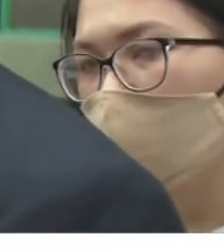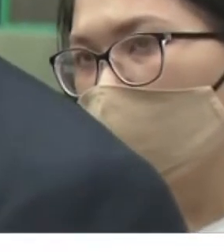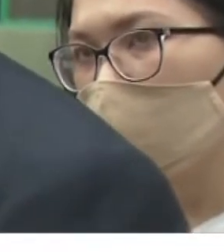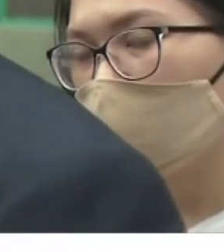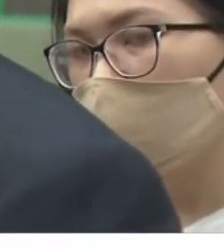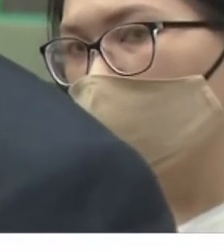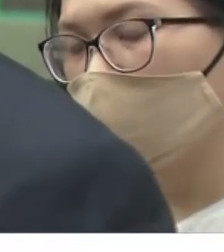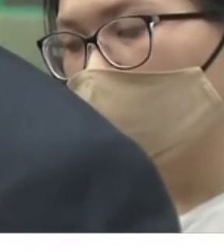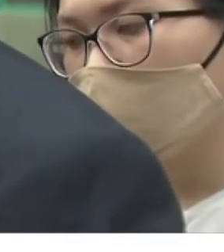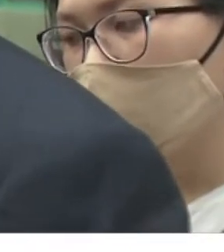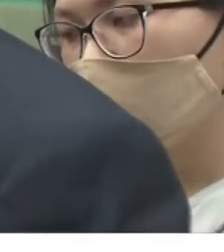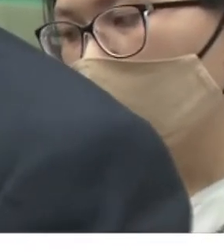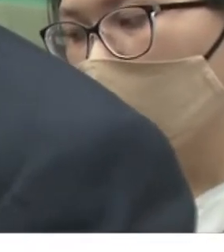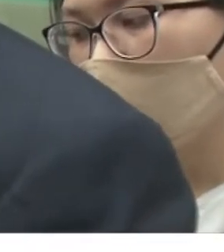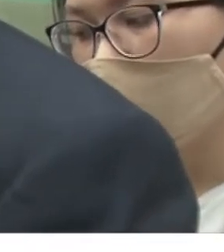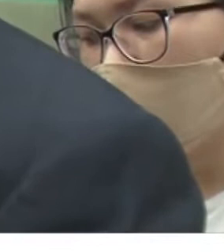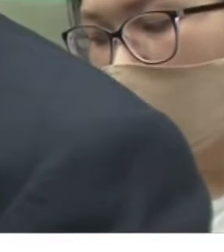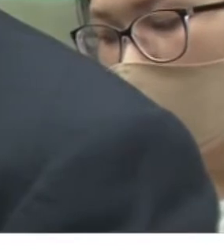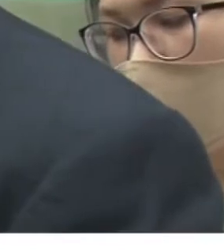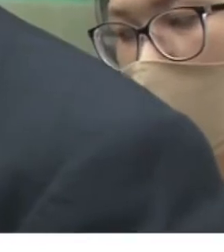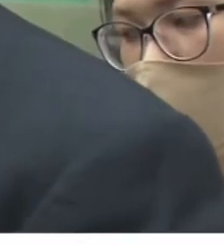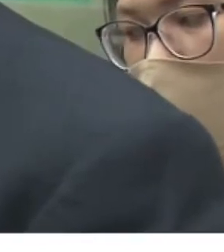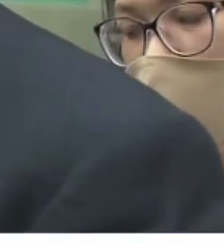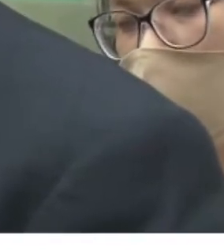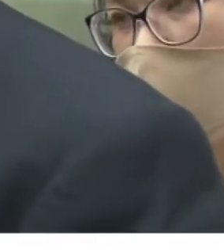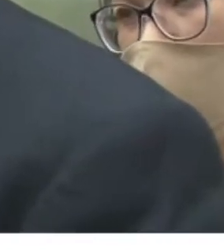жеңіл шығып жатыр. Бірақ мына жақсы келген үлкен кісілерге